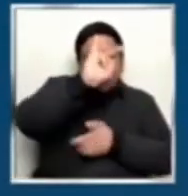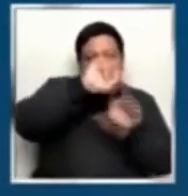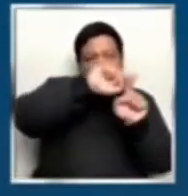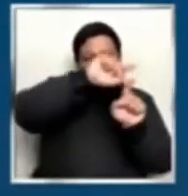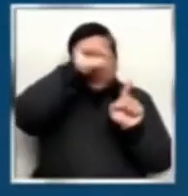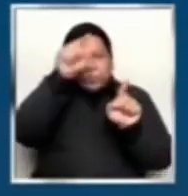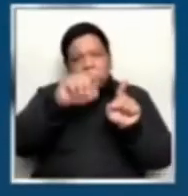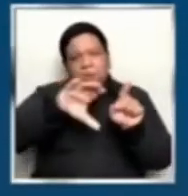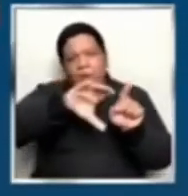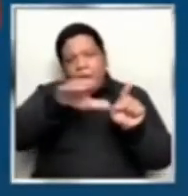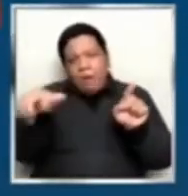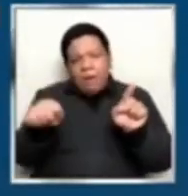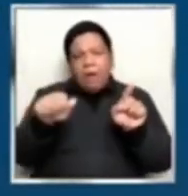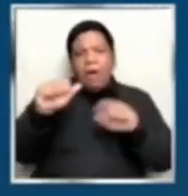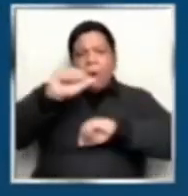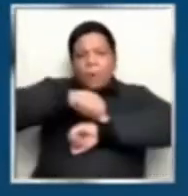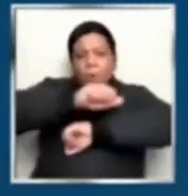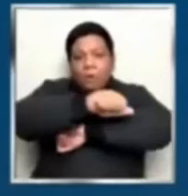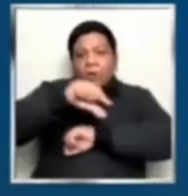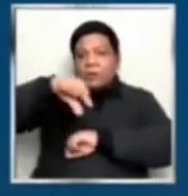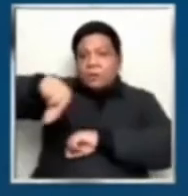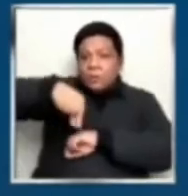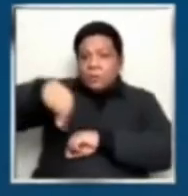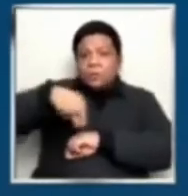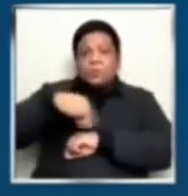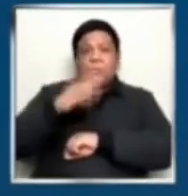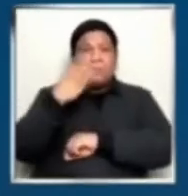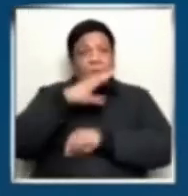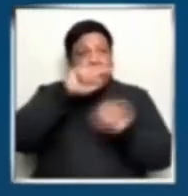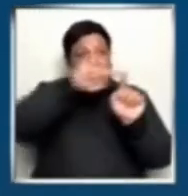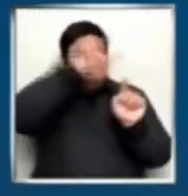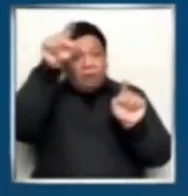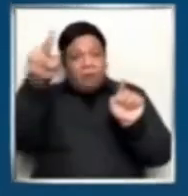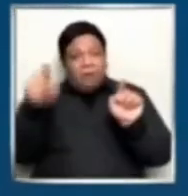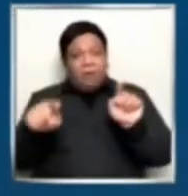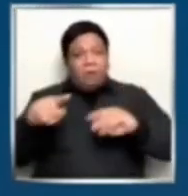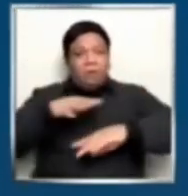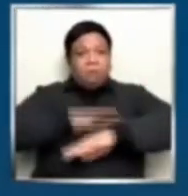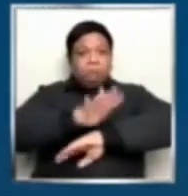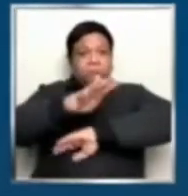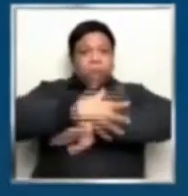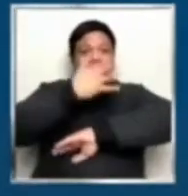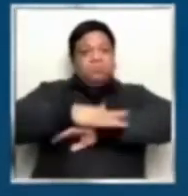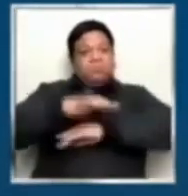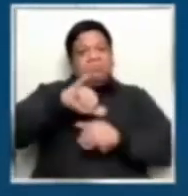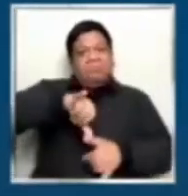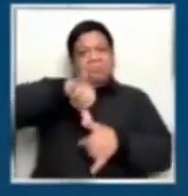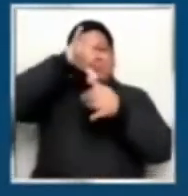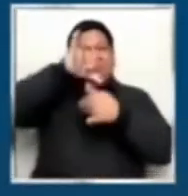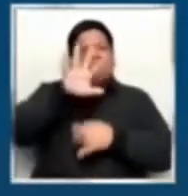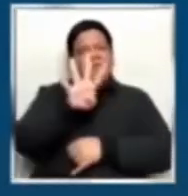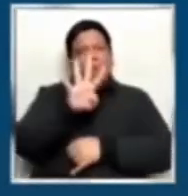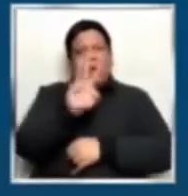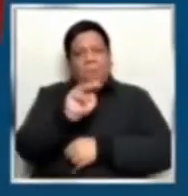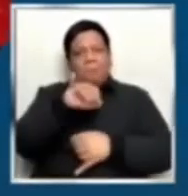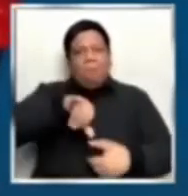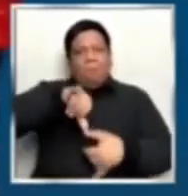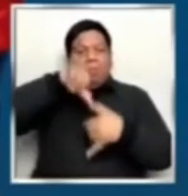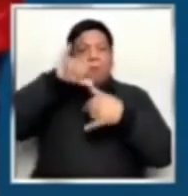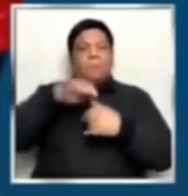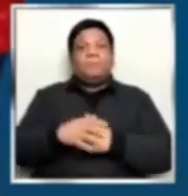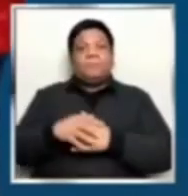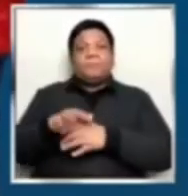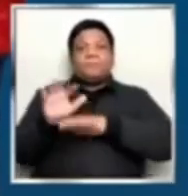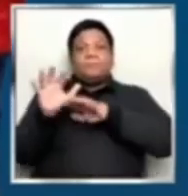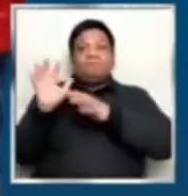Aurora, Quezon, maging sa Bicol Region na posibleng umabot po ng mahigit 4 na metro. Malalakas sa ulan naman ang dala ng LPA dyan sa May Samar